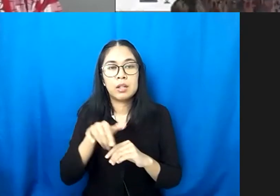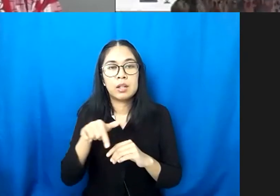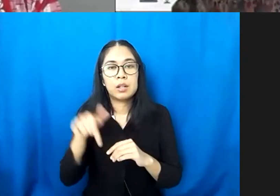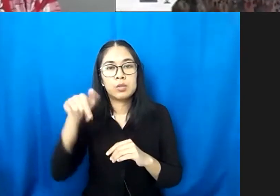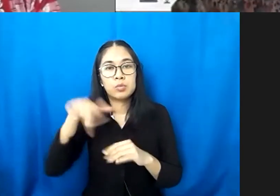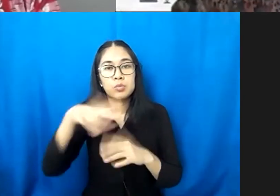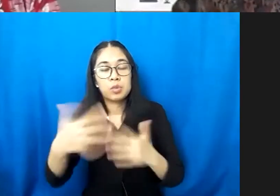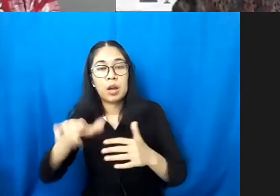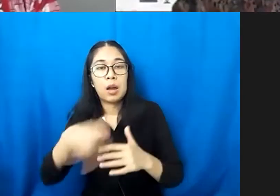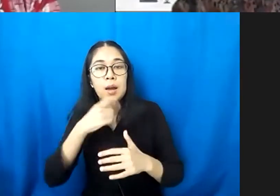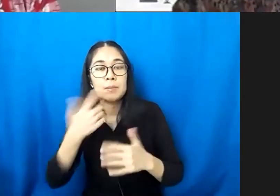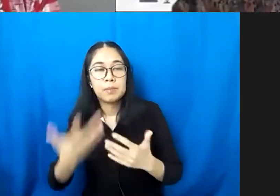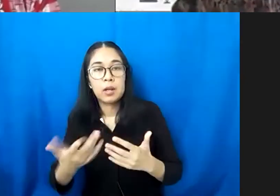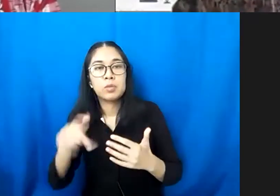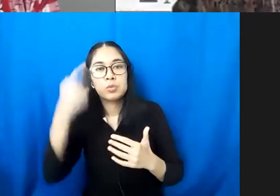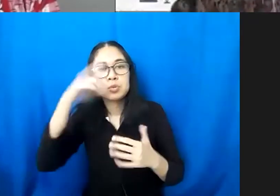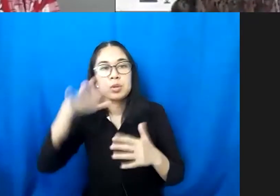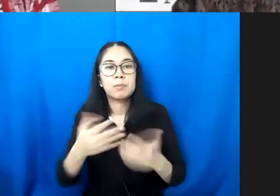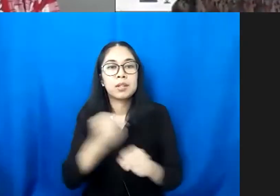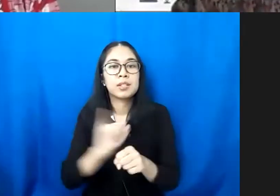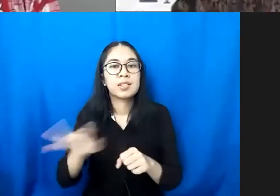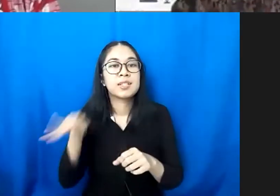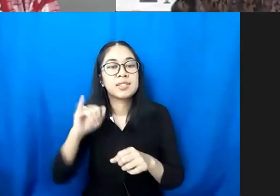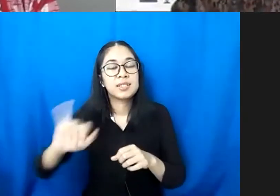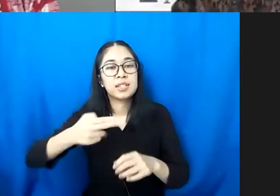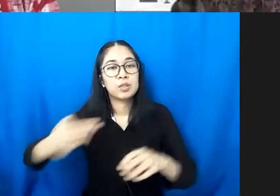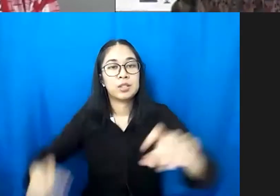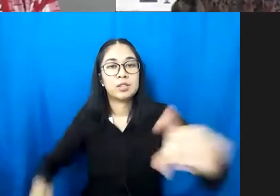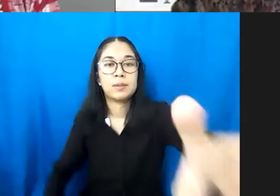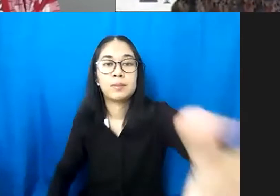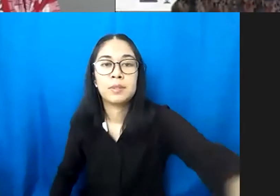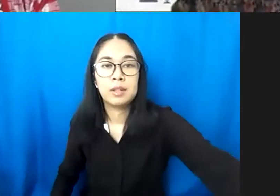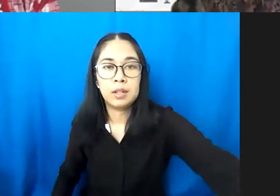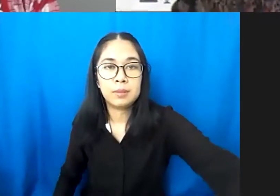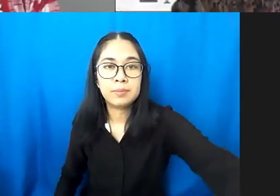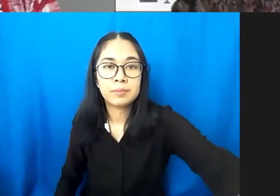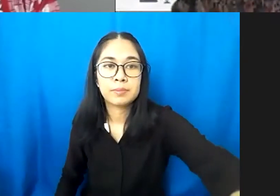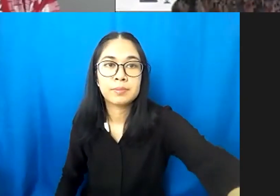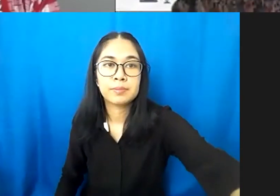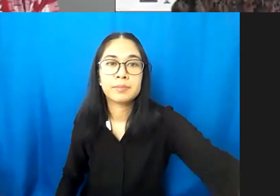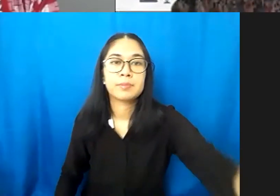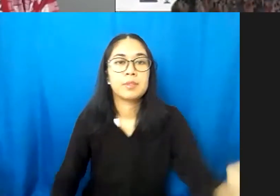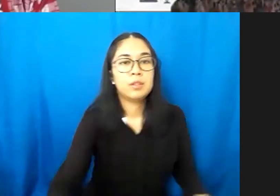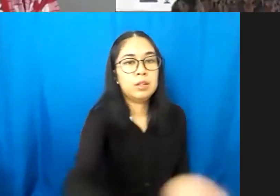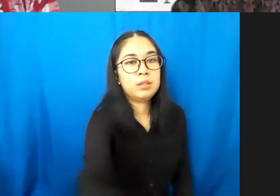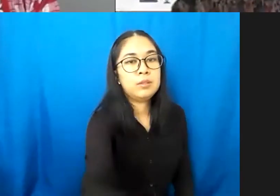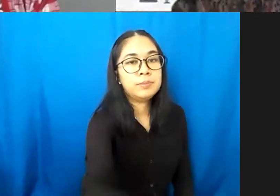membantu meningkatkan gizi di Indonesia? Silahkan Ibu. Mungkin slide-nya juga bisa tolong ditayangkan.